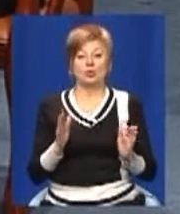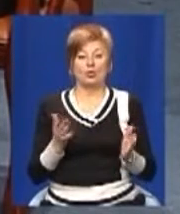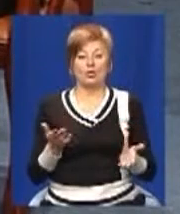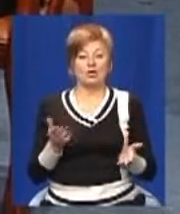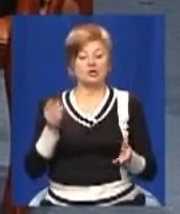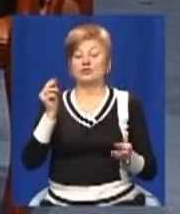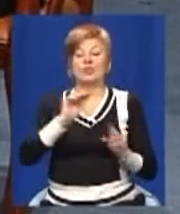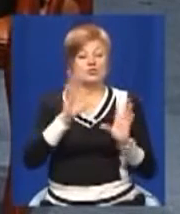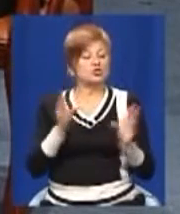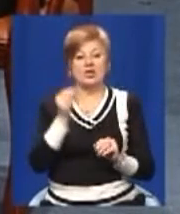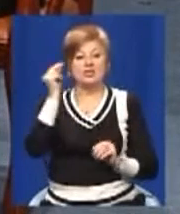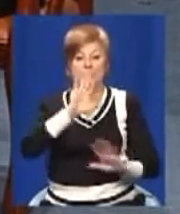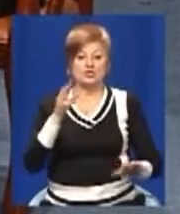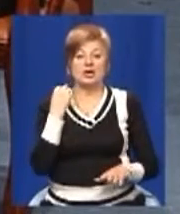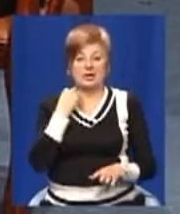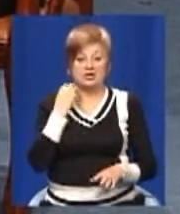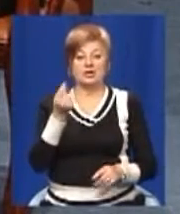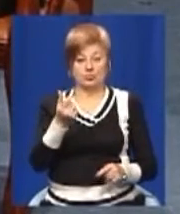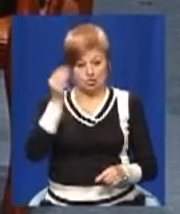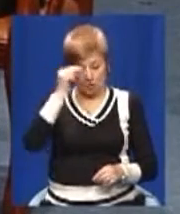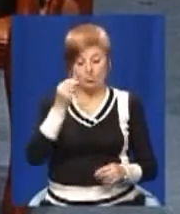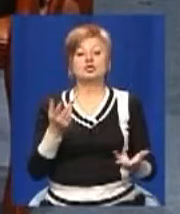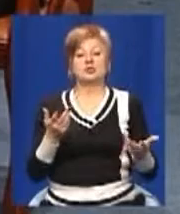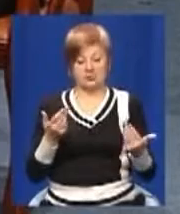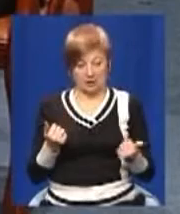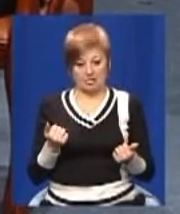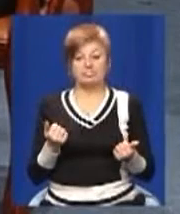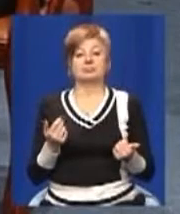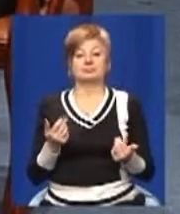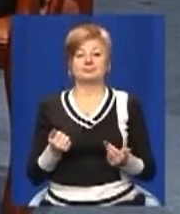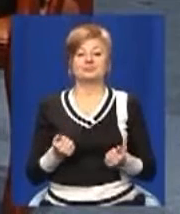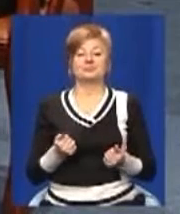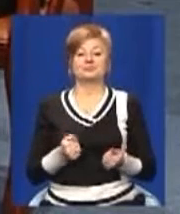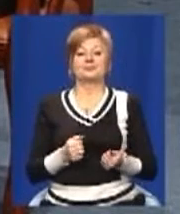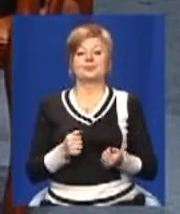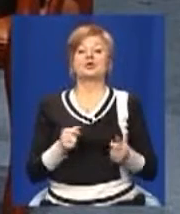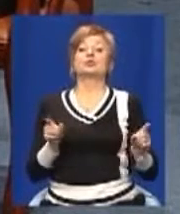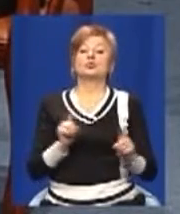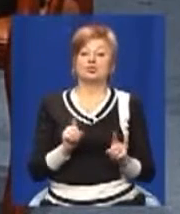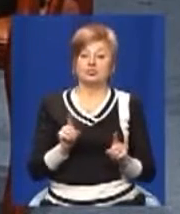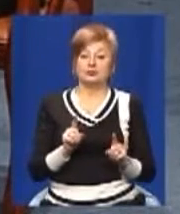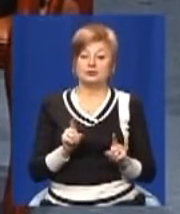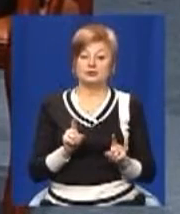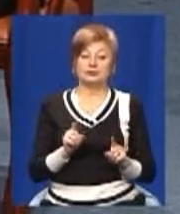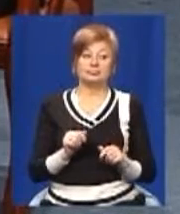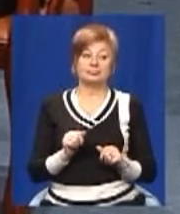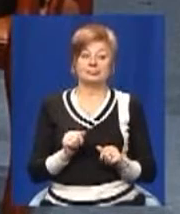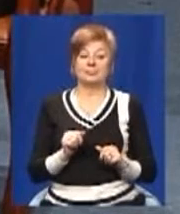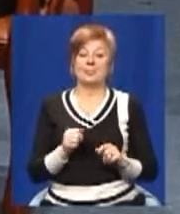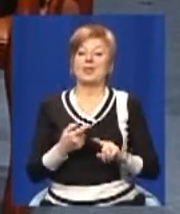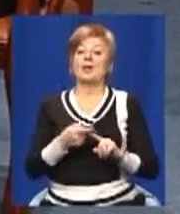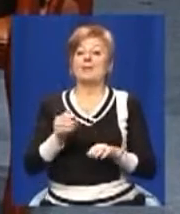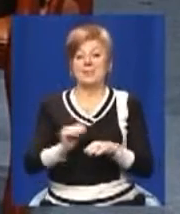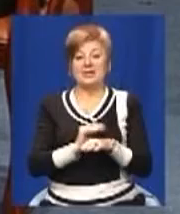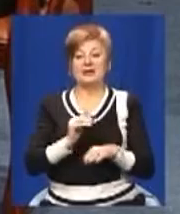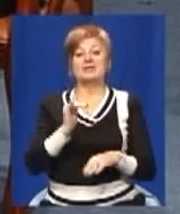не вчили. А англійську ти вчиш уже? Вчу. То що? З першого класу. Умничка.